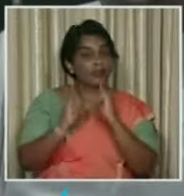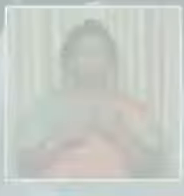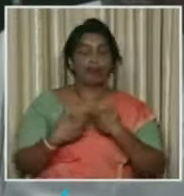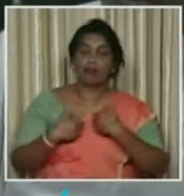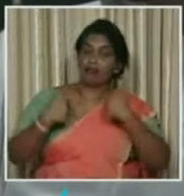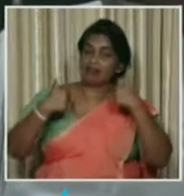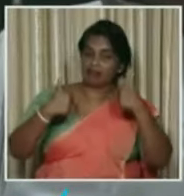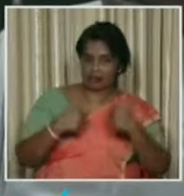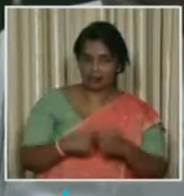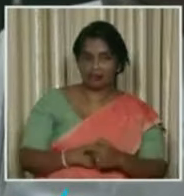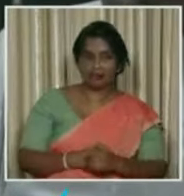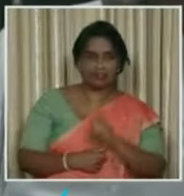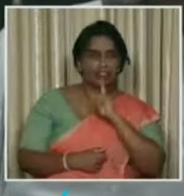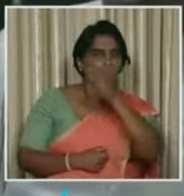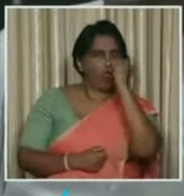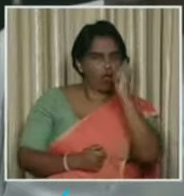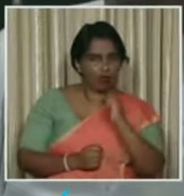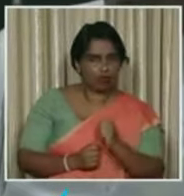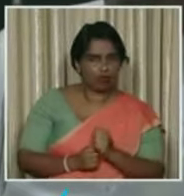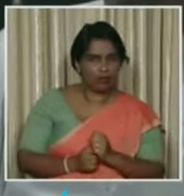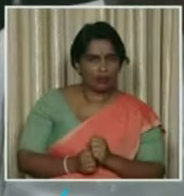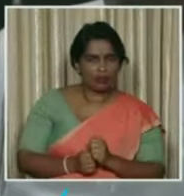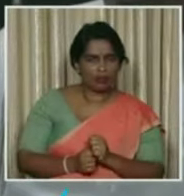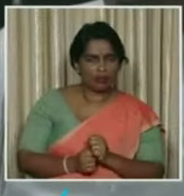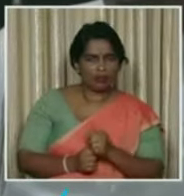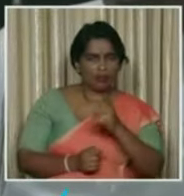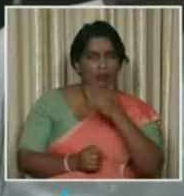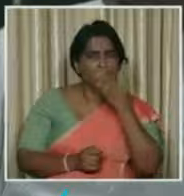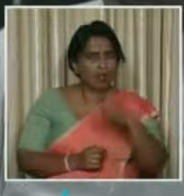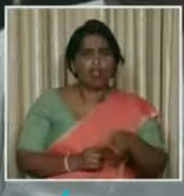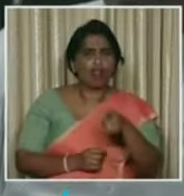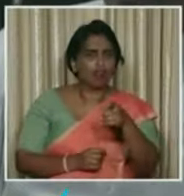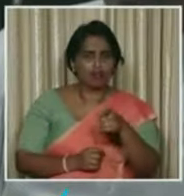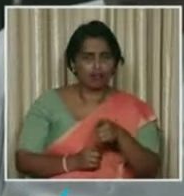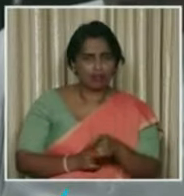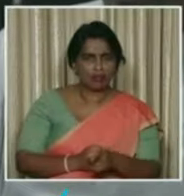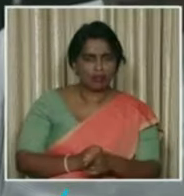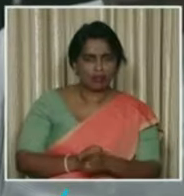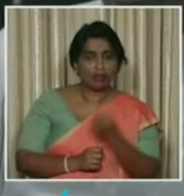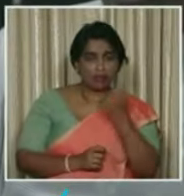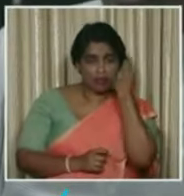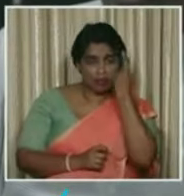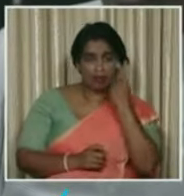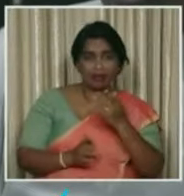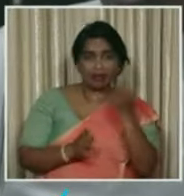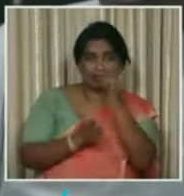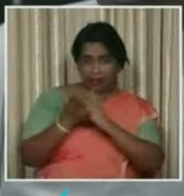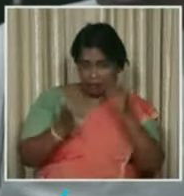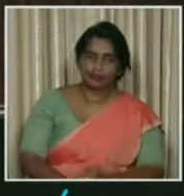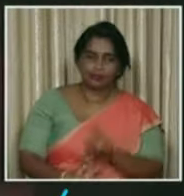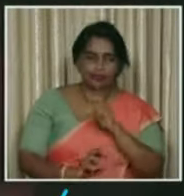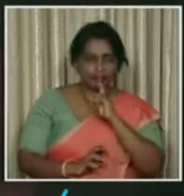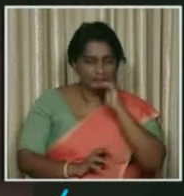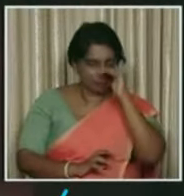ඉතරක් නිවැරදි කියලා ඒක කියන්නේ කොහොමද මේ අනවශ්‍ය විවාදයකට අපි යන්නේ ඔක විවාදයේදී ගන්නද ආර්ථික විද්‍යාව අකුරක් දන්නවද